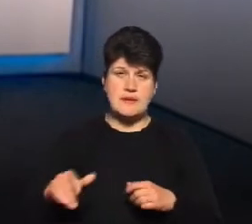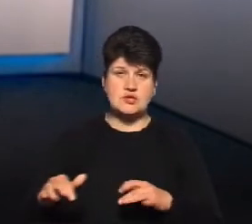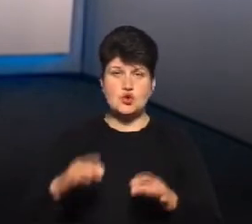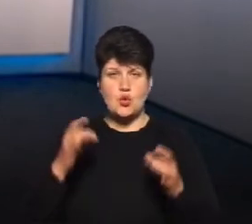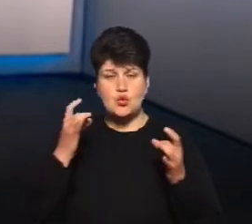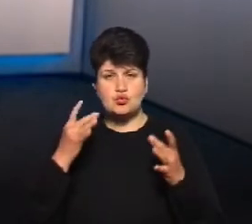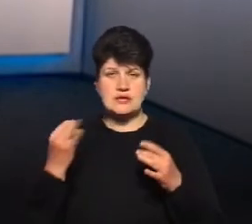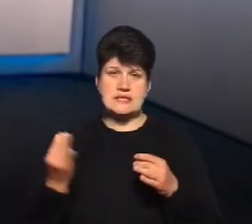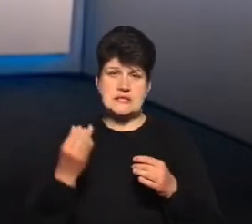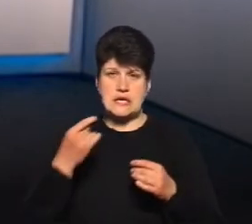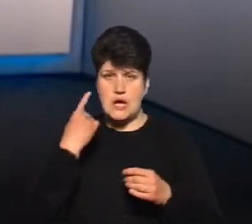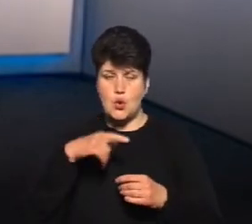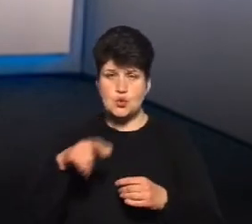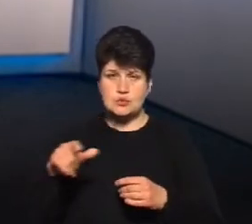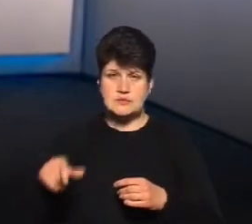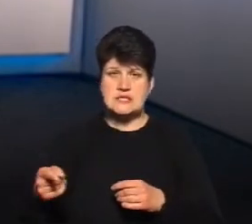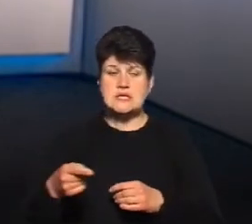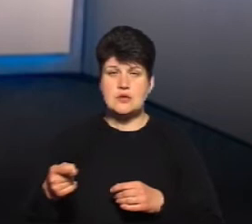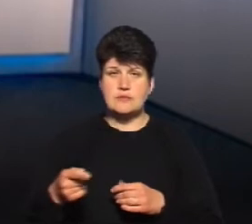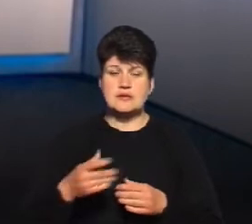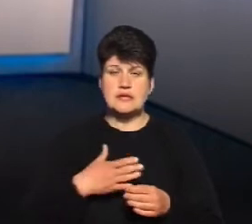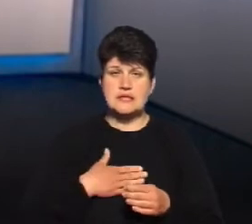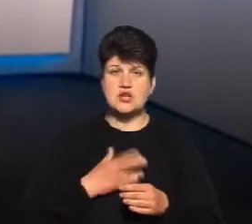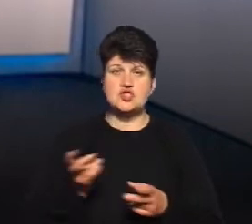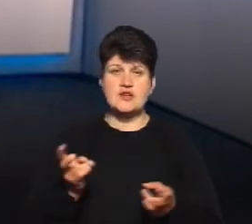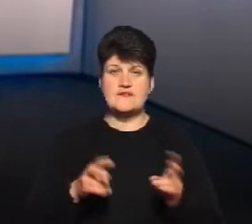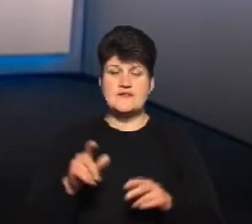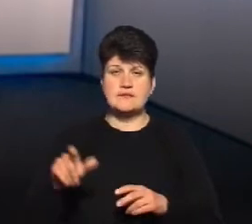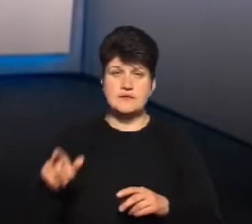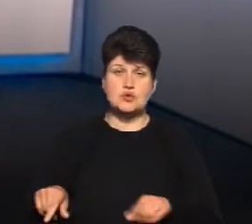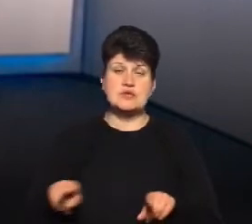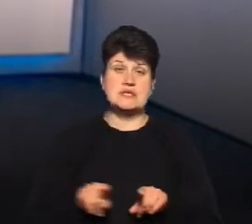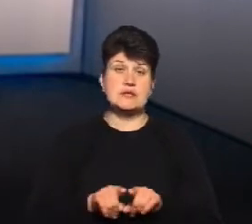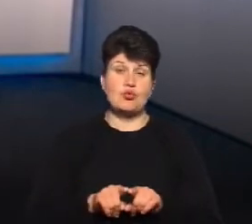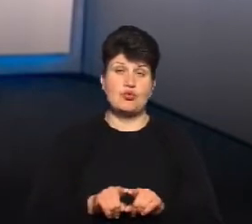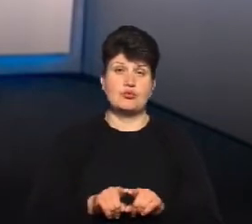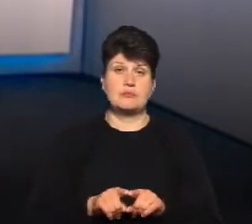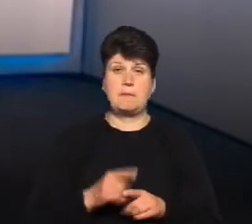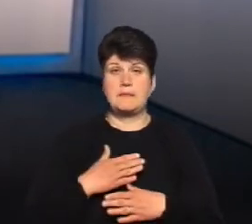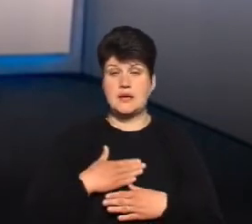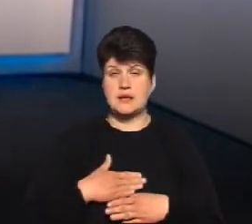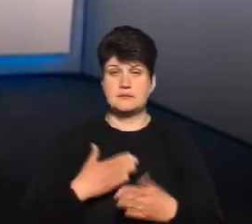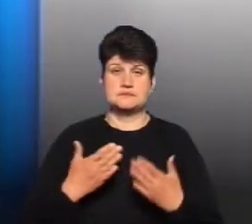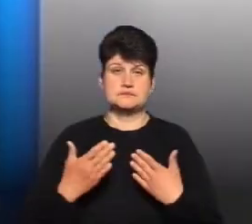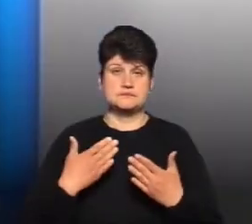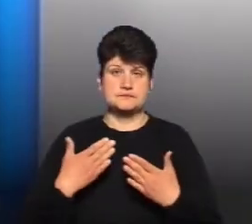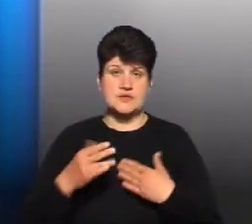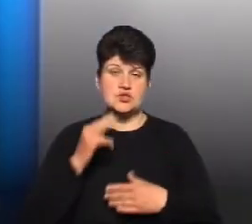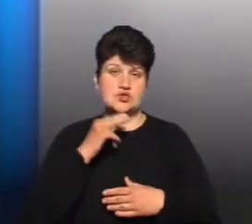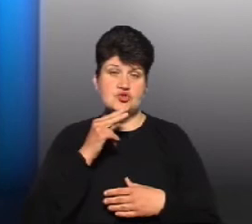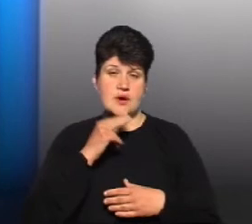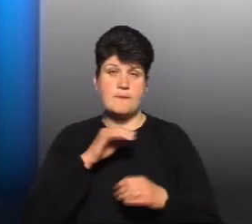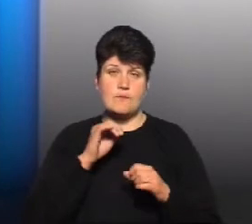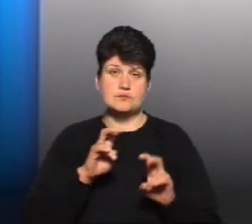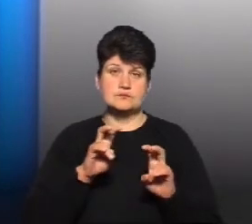цікаві особистості Тернополя, де наші відвідувачі за такою приємною атмосферою, за чашечкою чаю можуть з ними